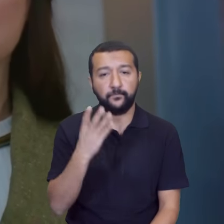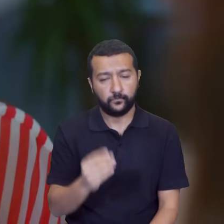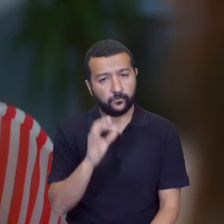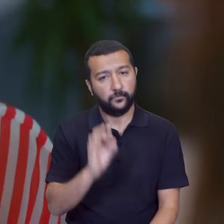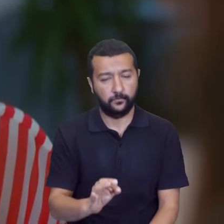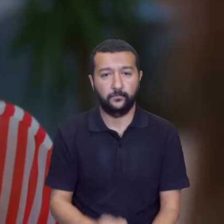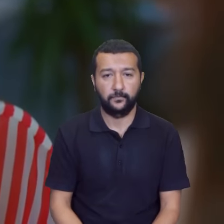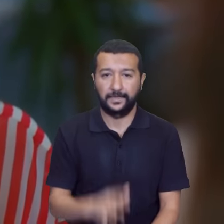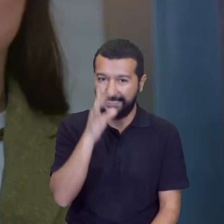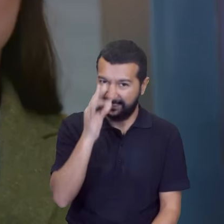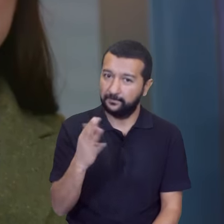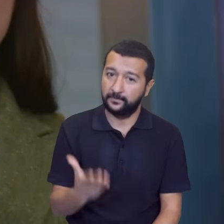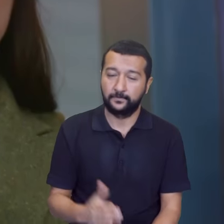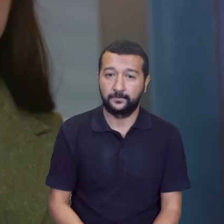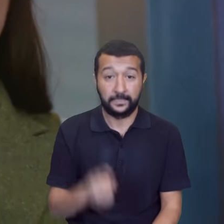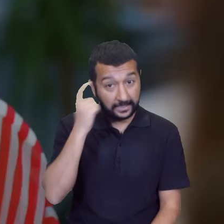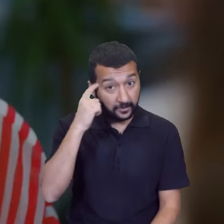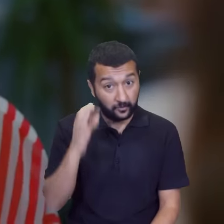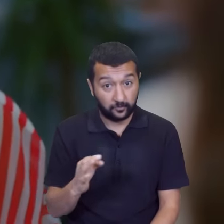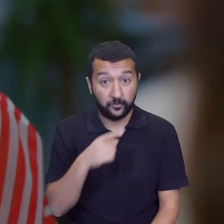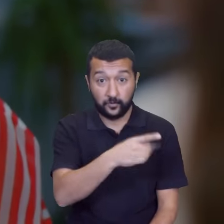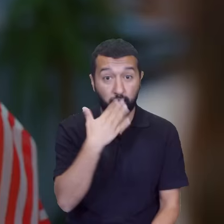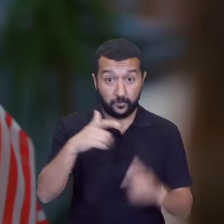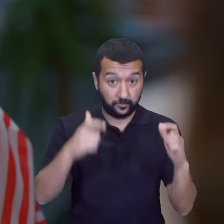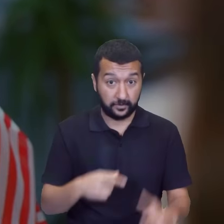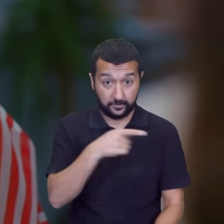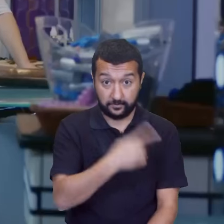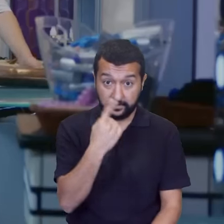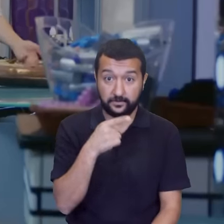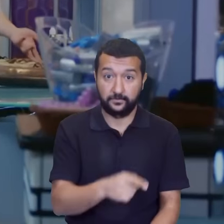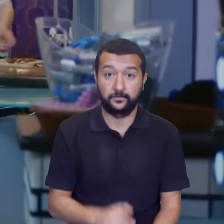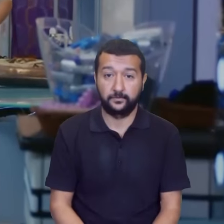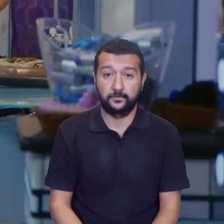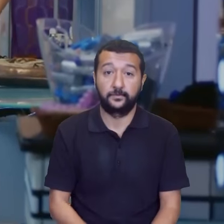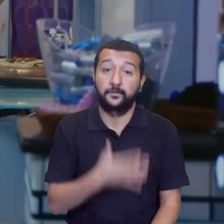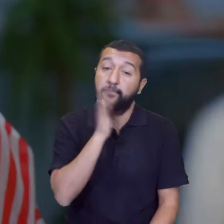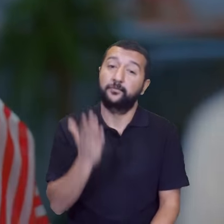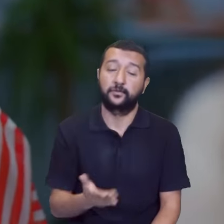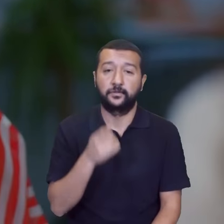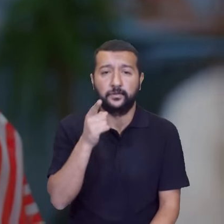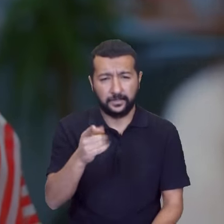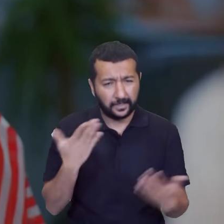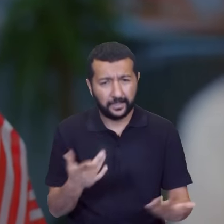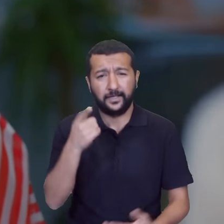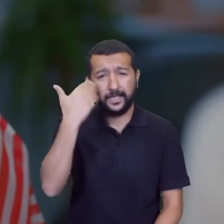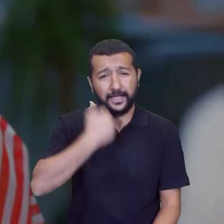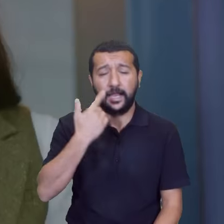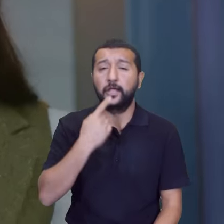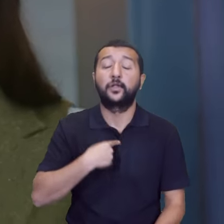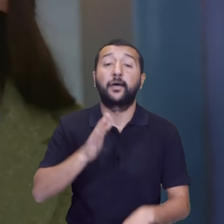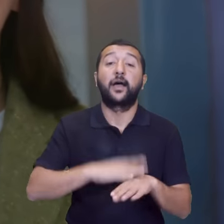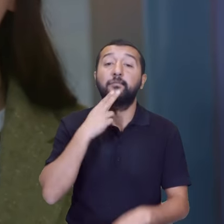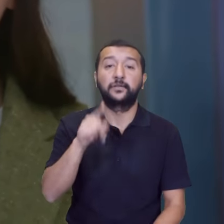Oldum tabii. Kime? Tanıyor muyum? Yoksa bu mahalleden birisi mi? Bilmiyorum. Ya yalan söyleme